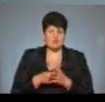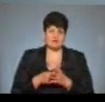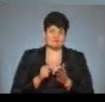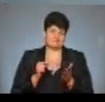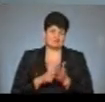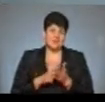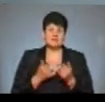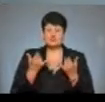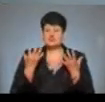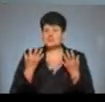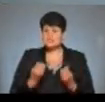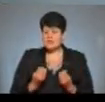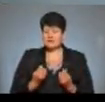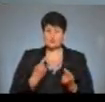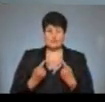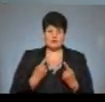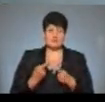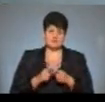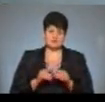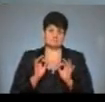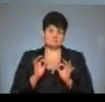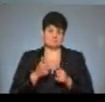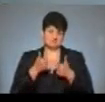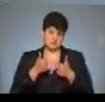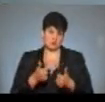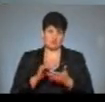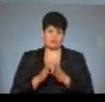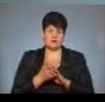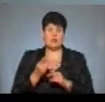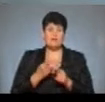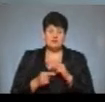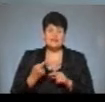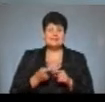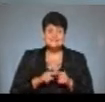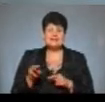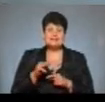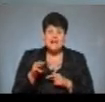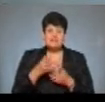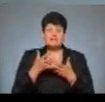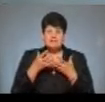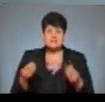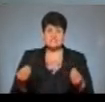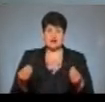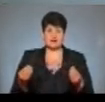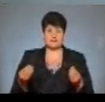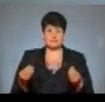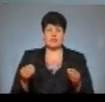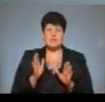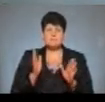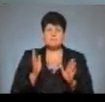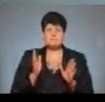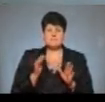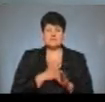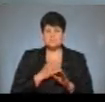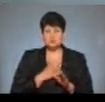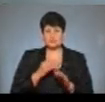на сьогоднішній день, якщо говорити, це сприятливі умови. Тому що це, знову ж таки, вертаюся, це травень, це весна, і